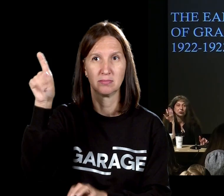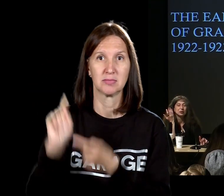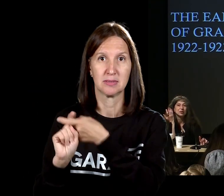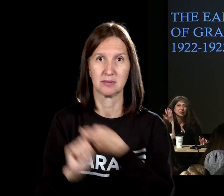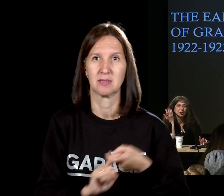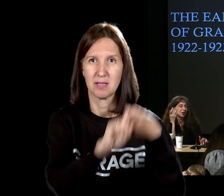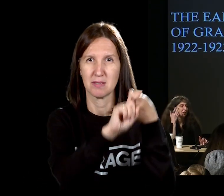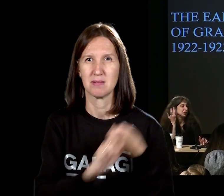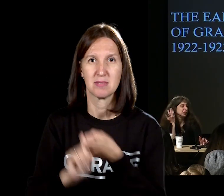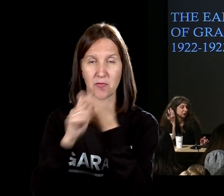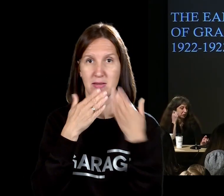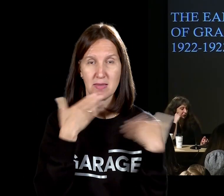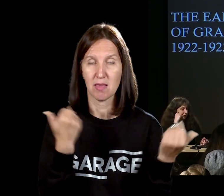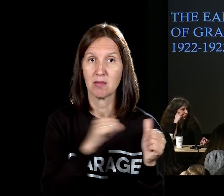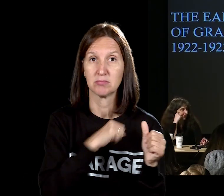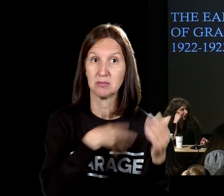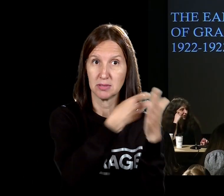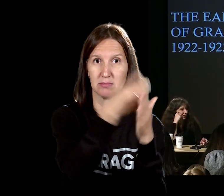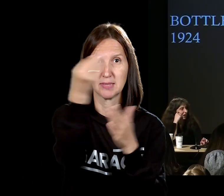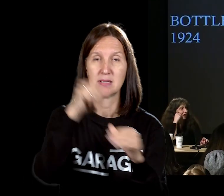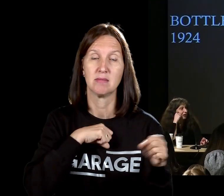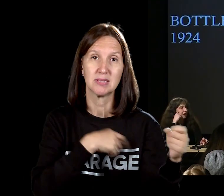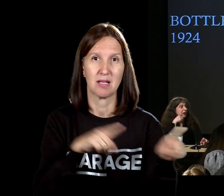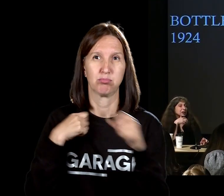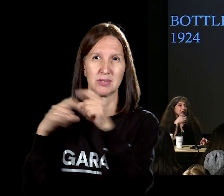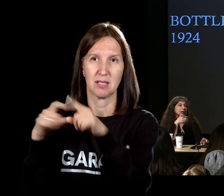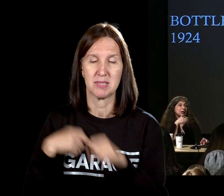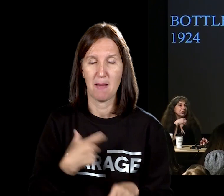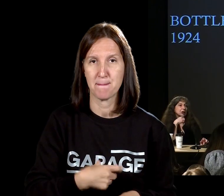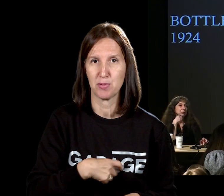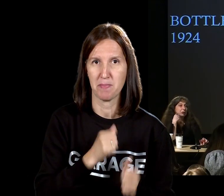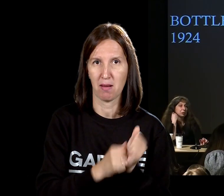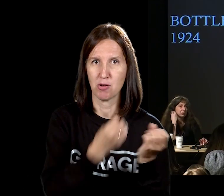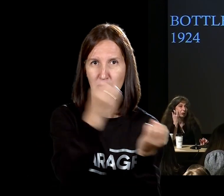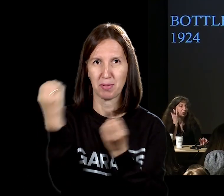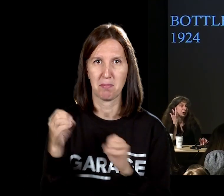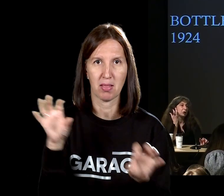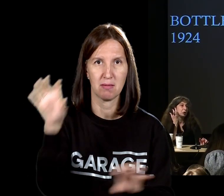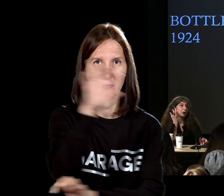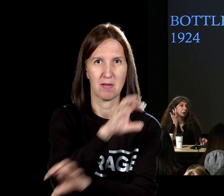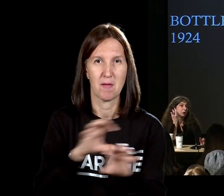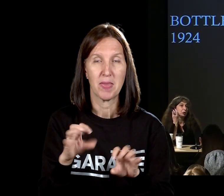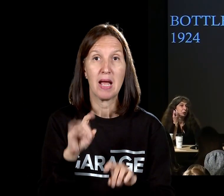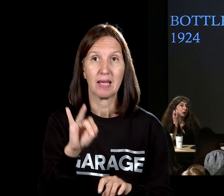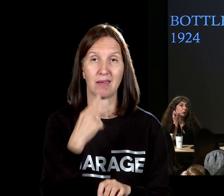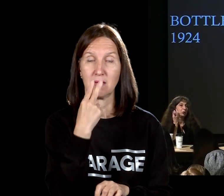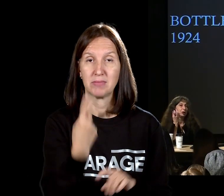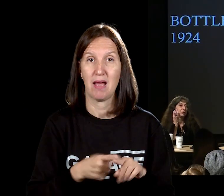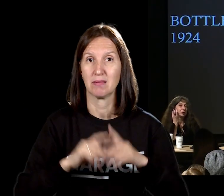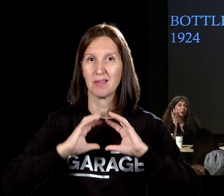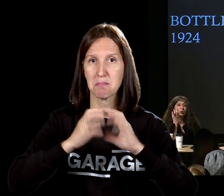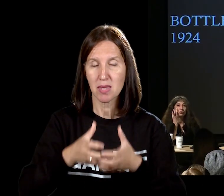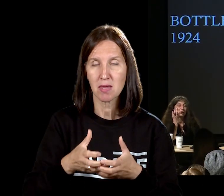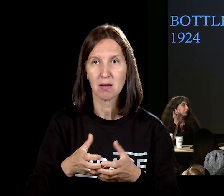любая, что каждый из них самостоятелен. И как бы этот мир, который становится все более и